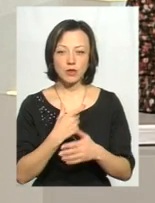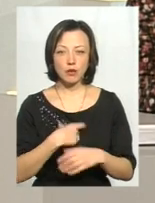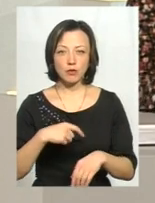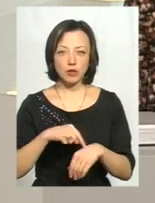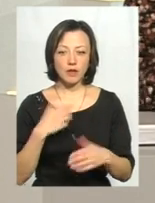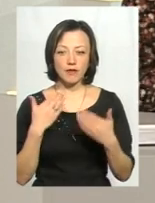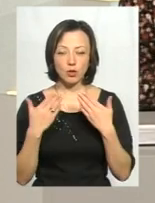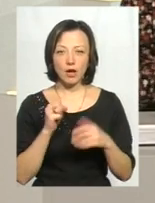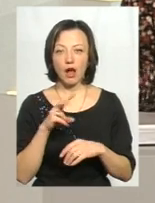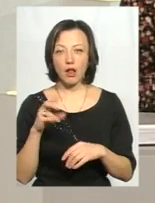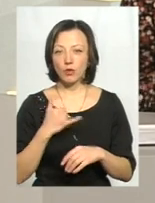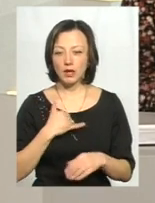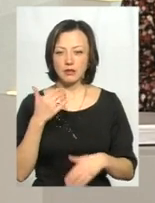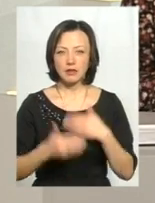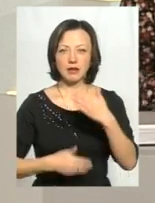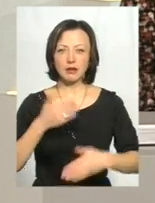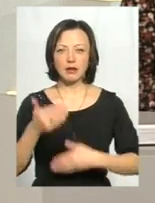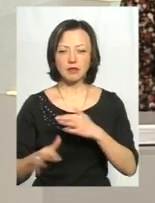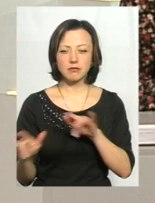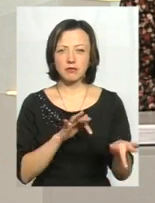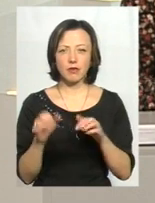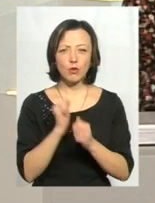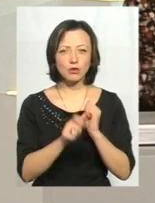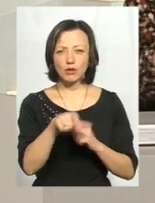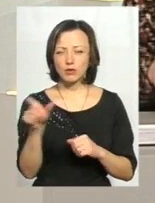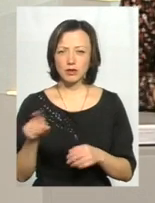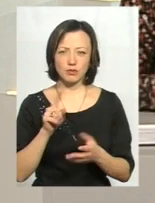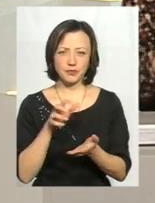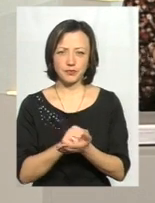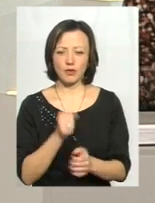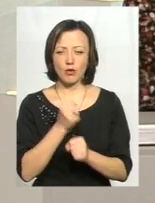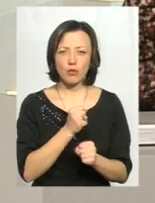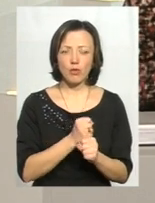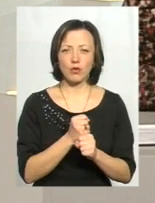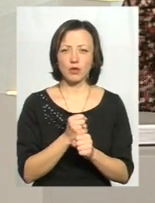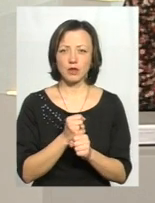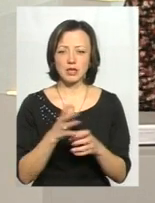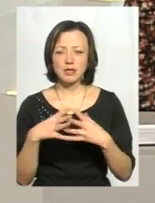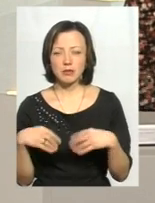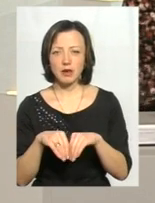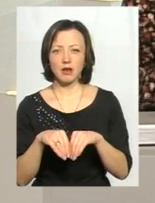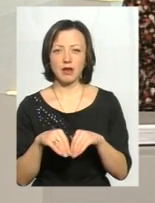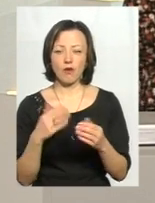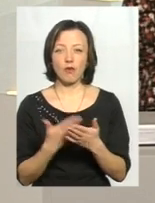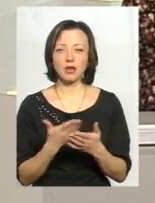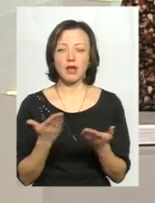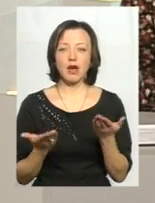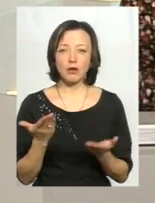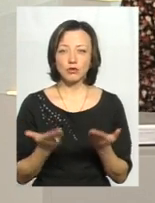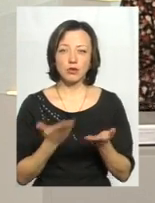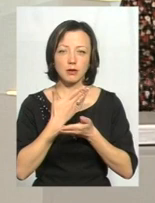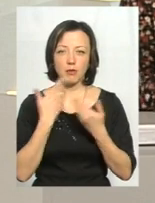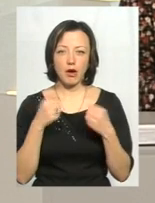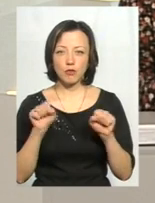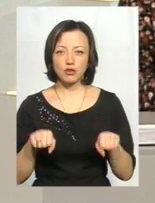самопочуття відноситись. Але в нас такий ритм зараз в кожної людини – там робота, сім'я. От якщо